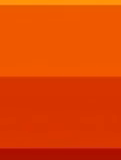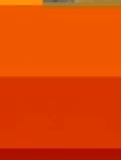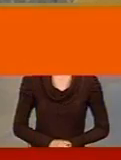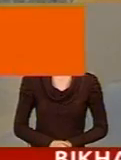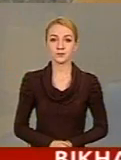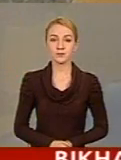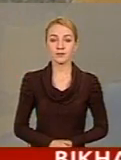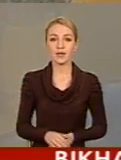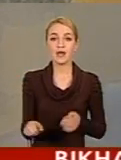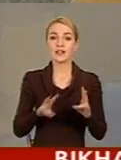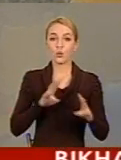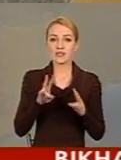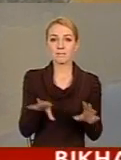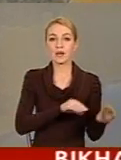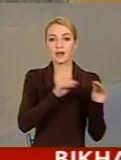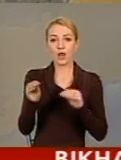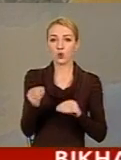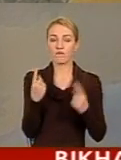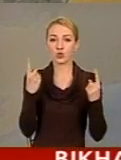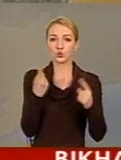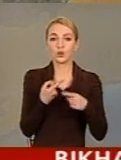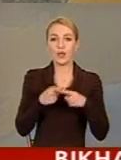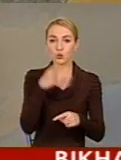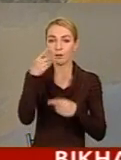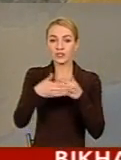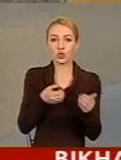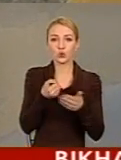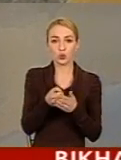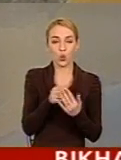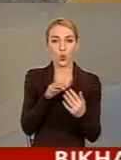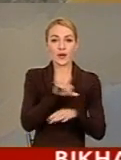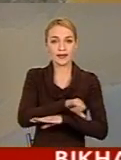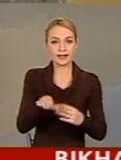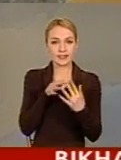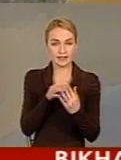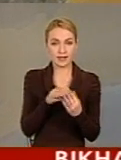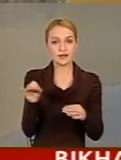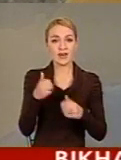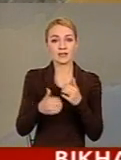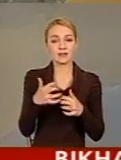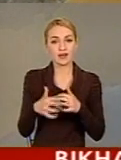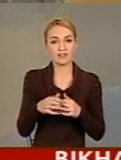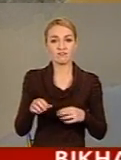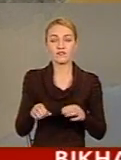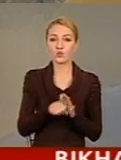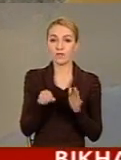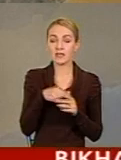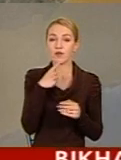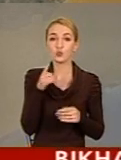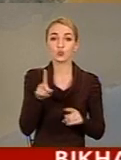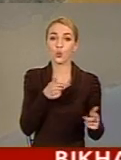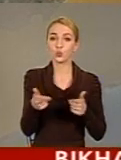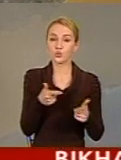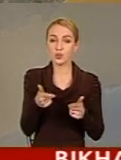янчар терористи перекидають важку техніку ближче до лінії зіткнення і серед військовиків і в мережі кажуть про те що бойовики